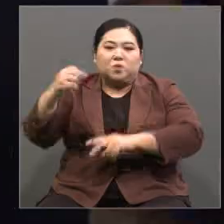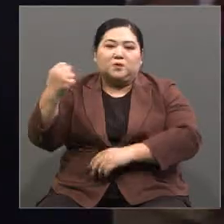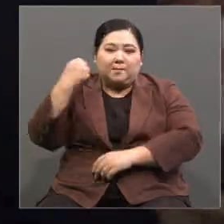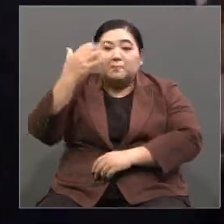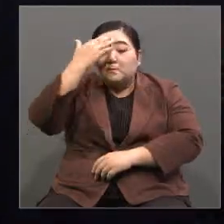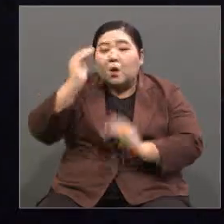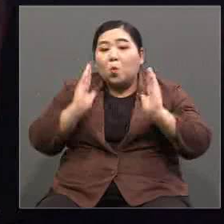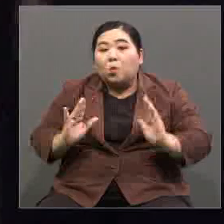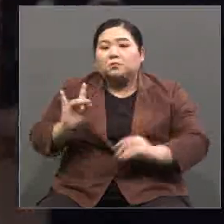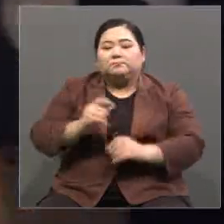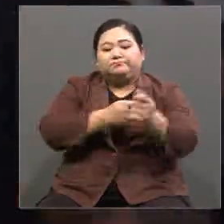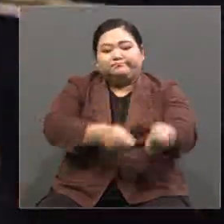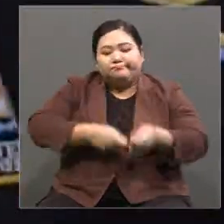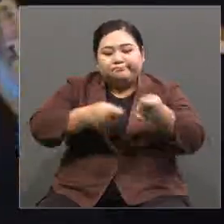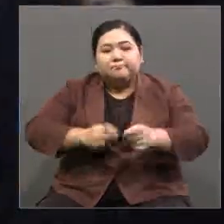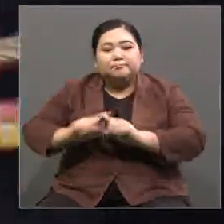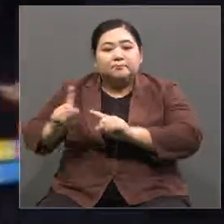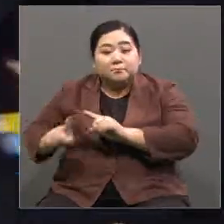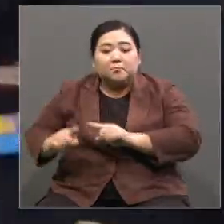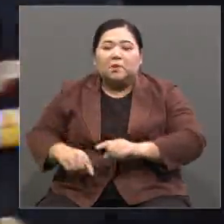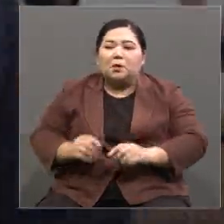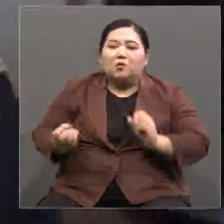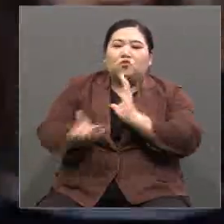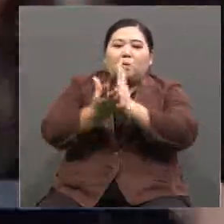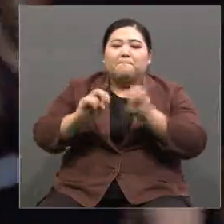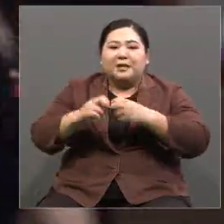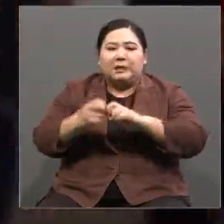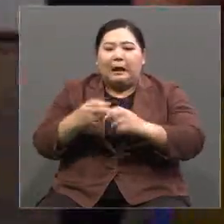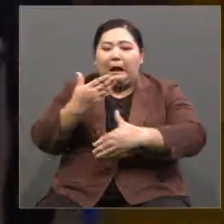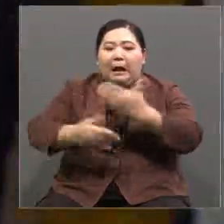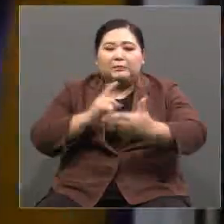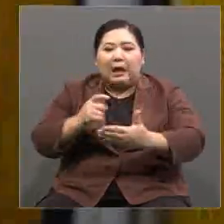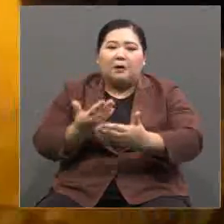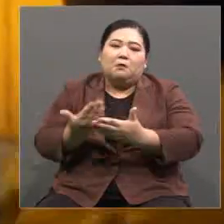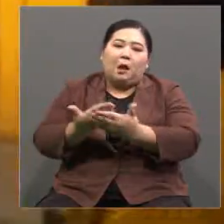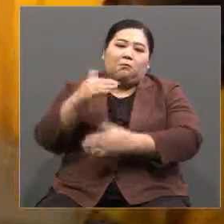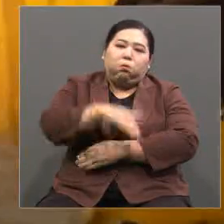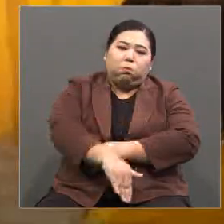เกษตรกรไม่ให้ได้รับความเดือดร้อนจากราคาสินค้าเกษตรตกต่ำใน